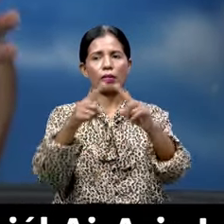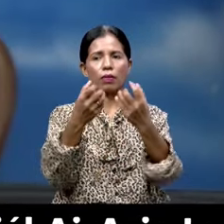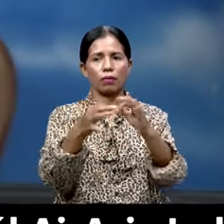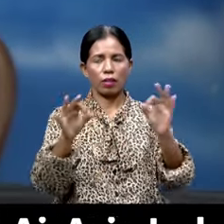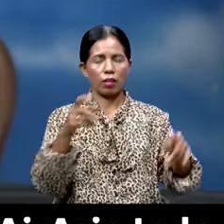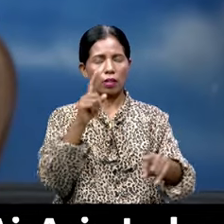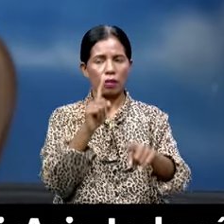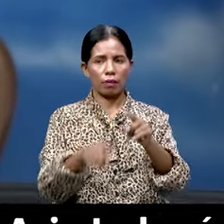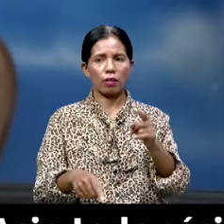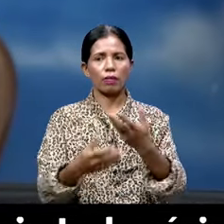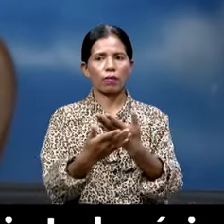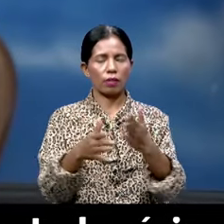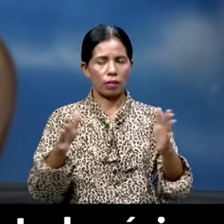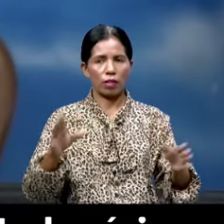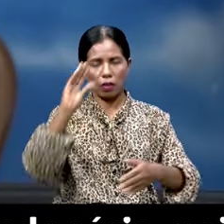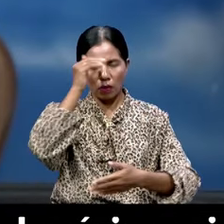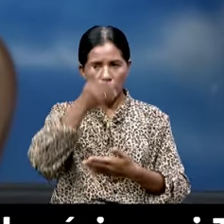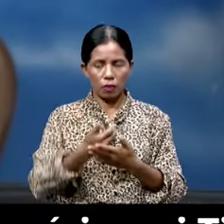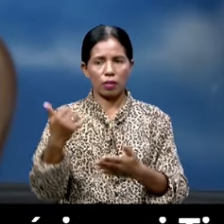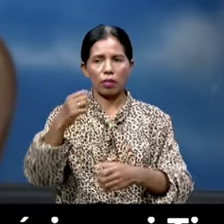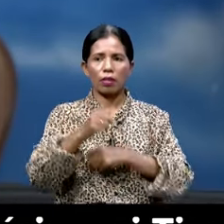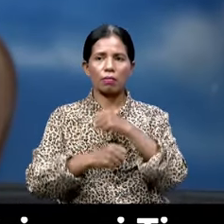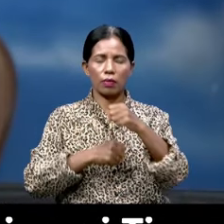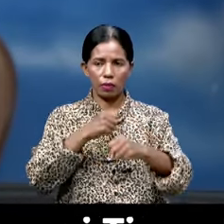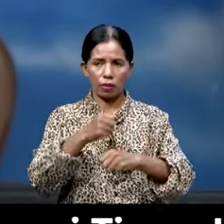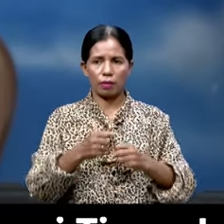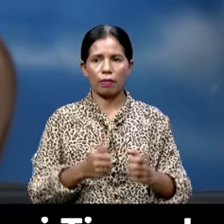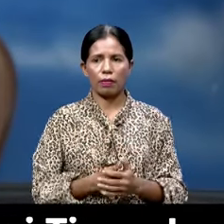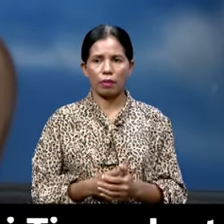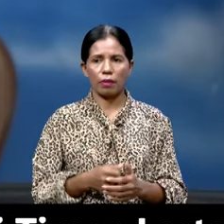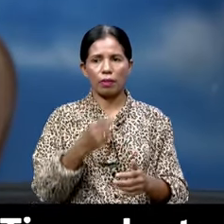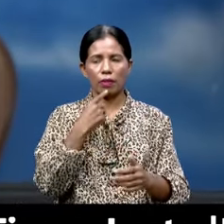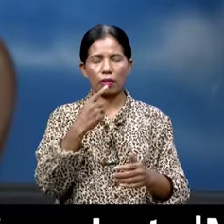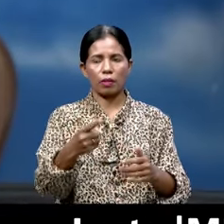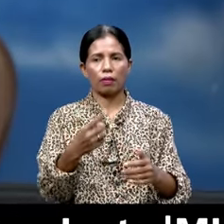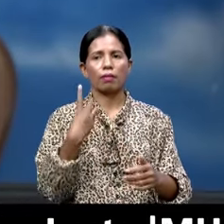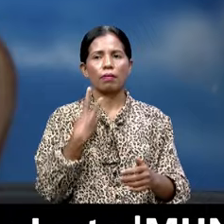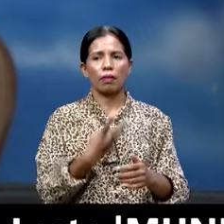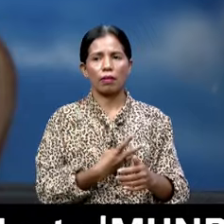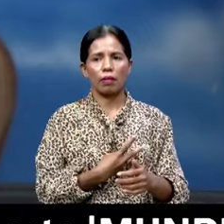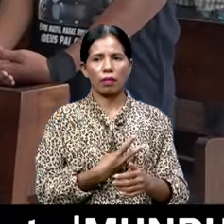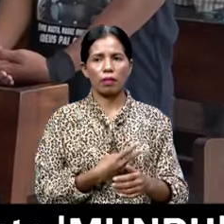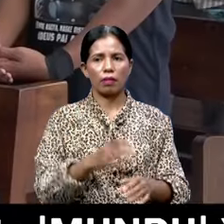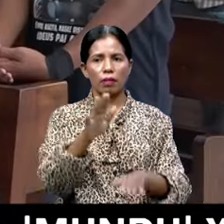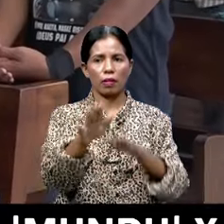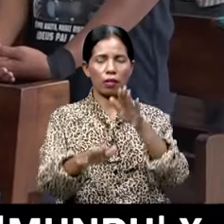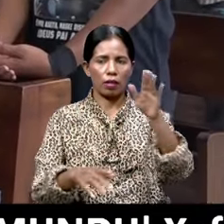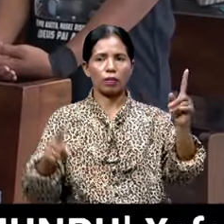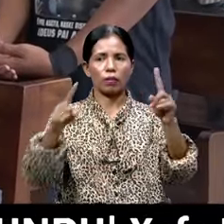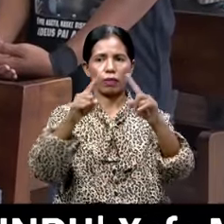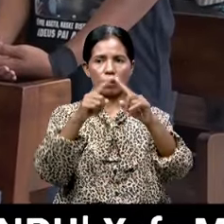dalang klaran fahemalu wan sira makterus nia to dehan baita katagnia la oto orohan